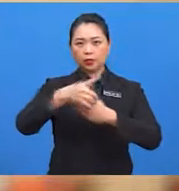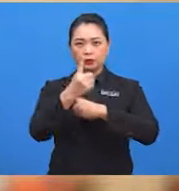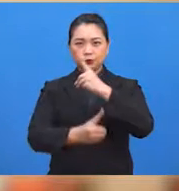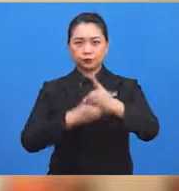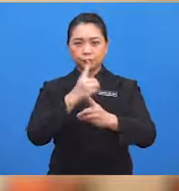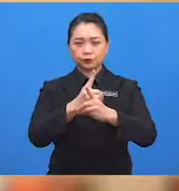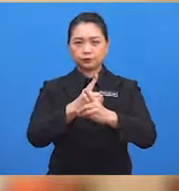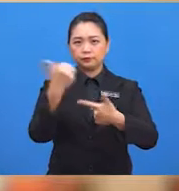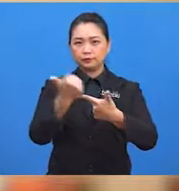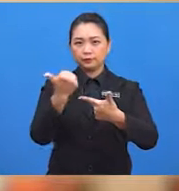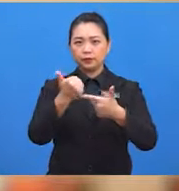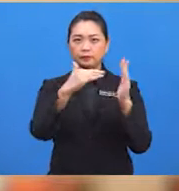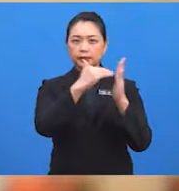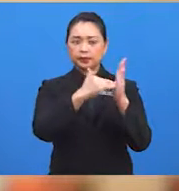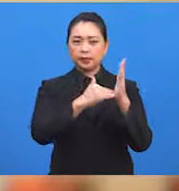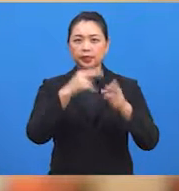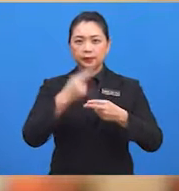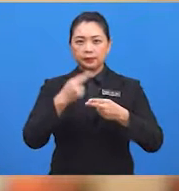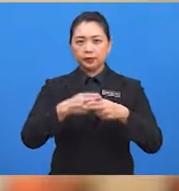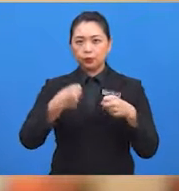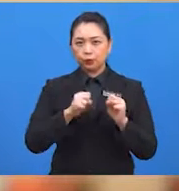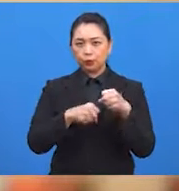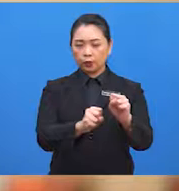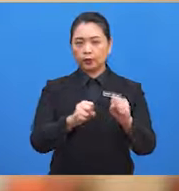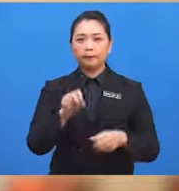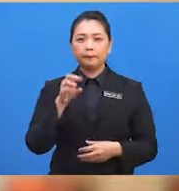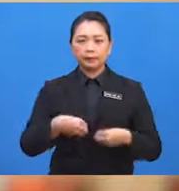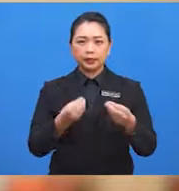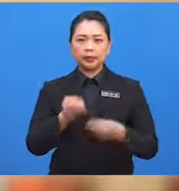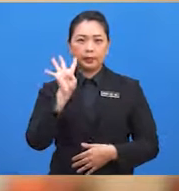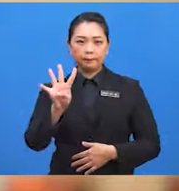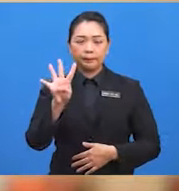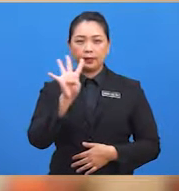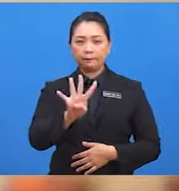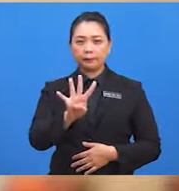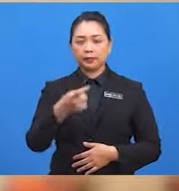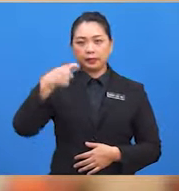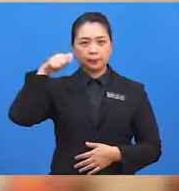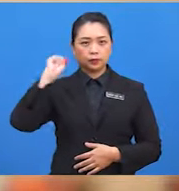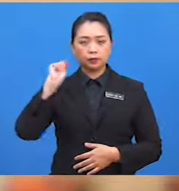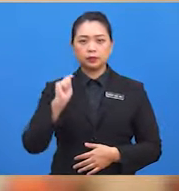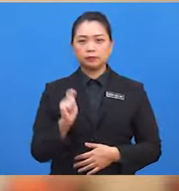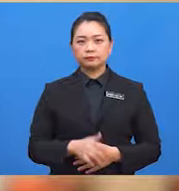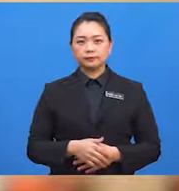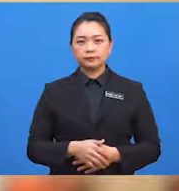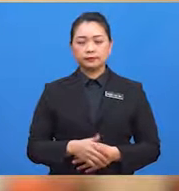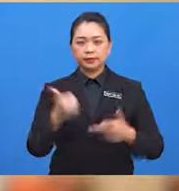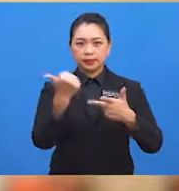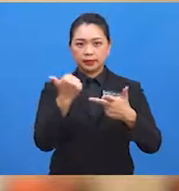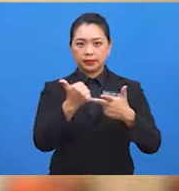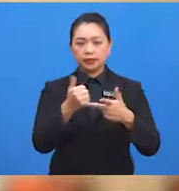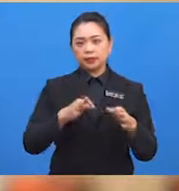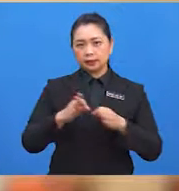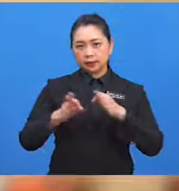Kedua, menyenaraikan nama-nama sungai bagi keempat-empat tamadun. Ketiga, menjelaskan faktor